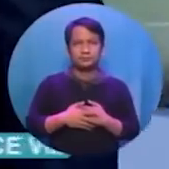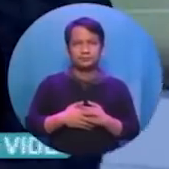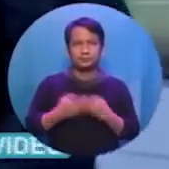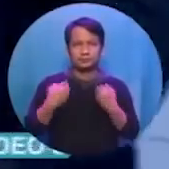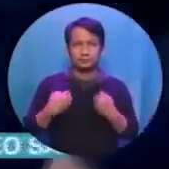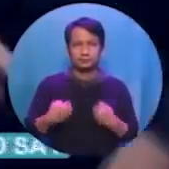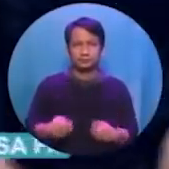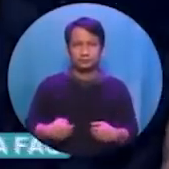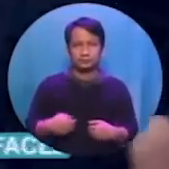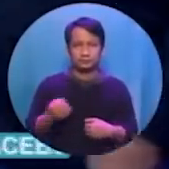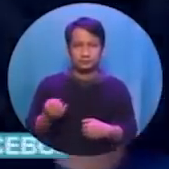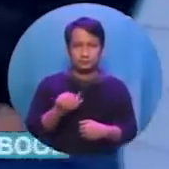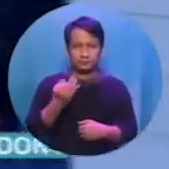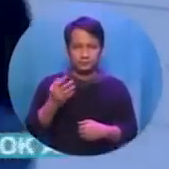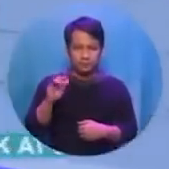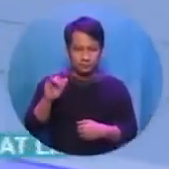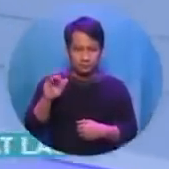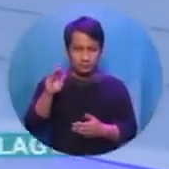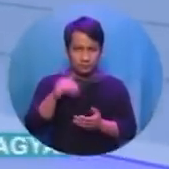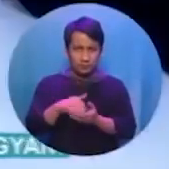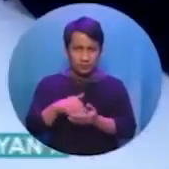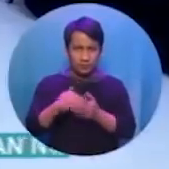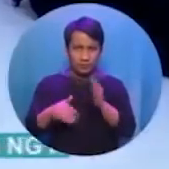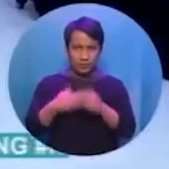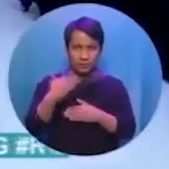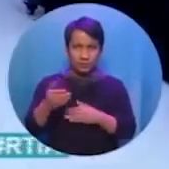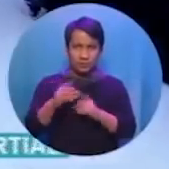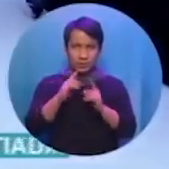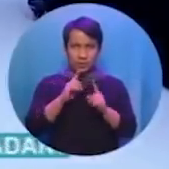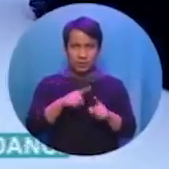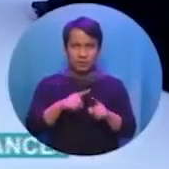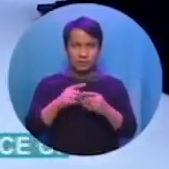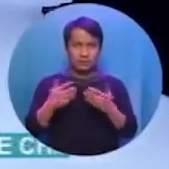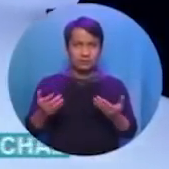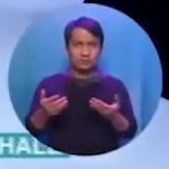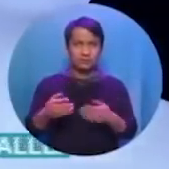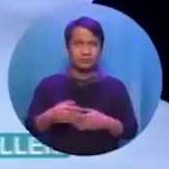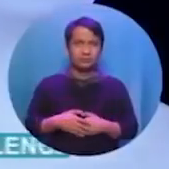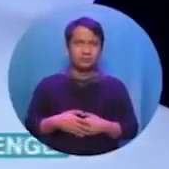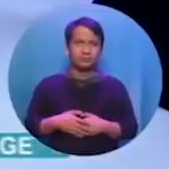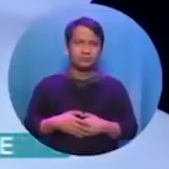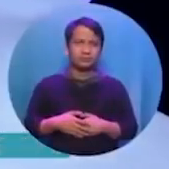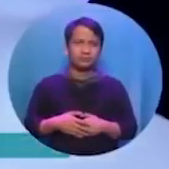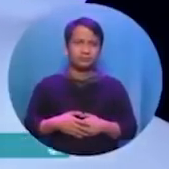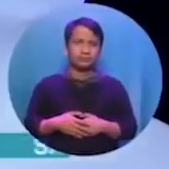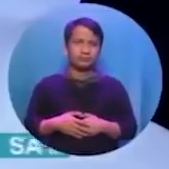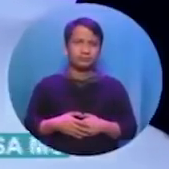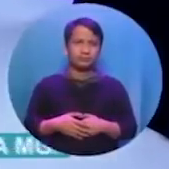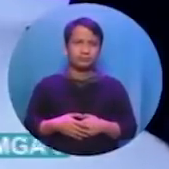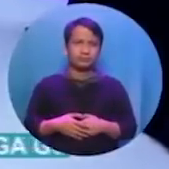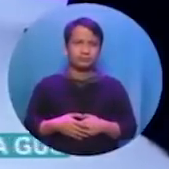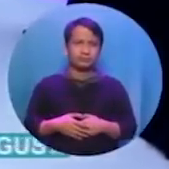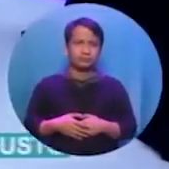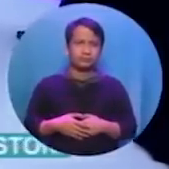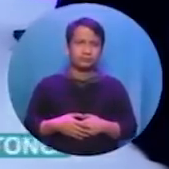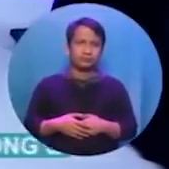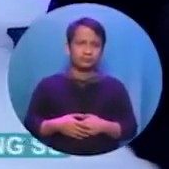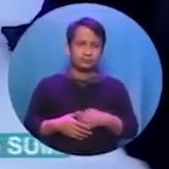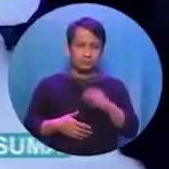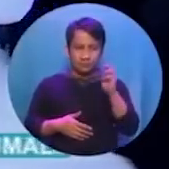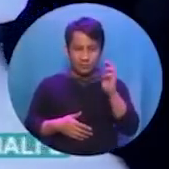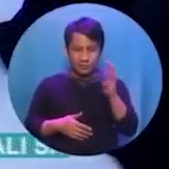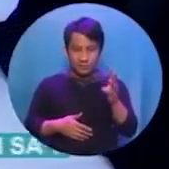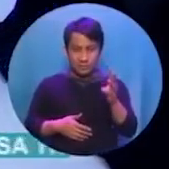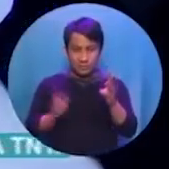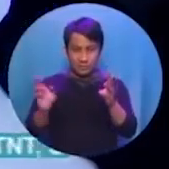system. Dahil na tayo, 25,000, hopefully, sasagutin to. Kapag hindi, 6 rings, papatayin na natin agad.